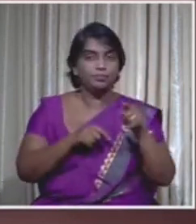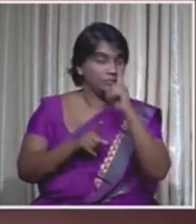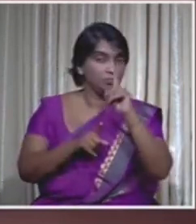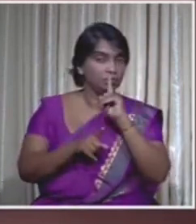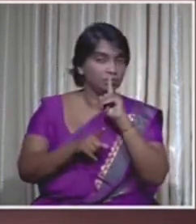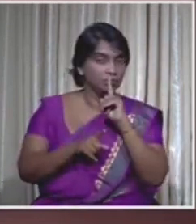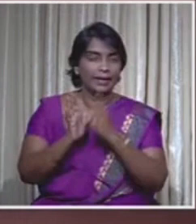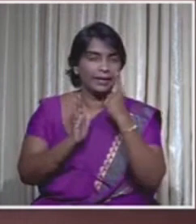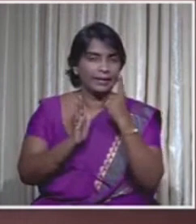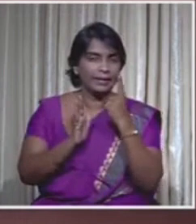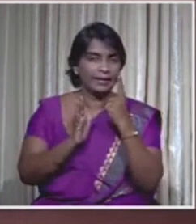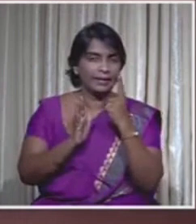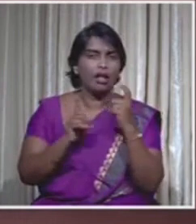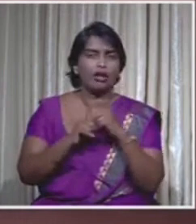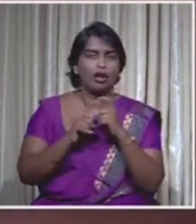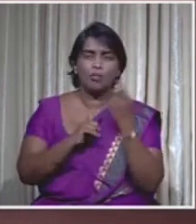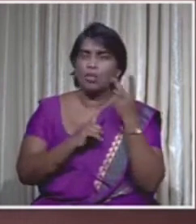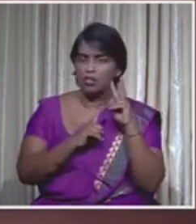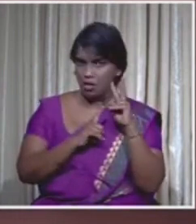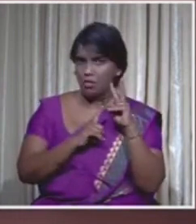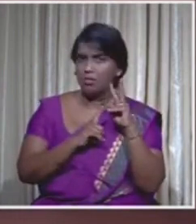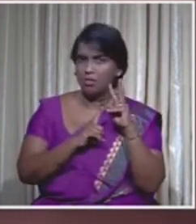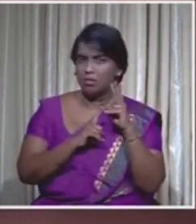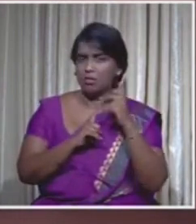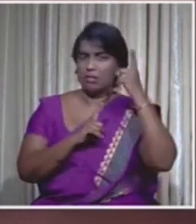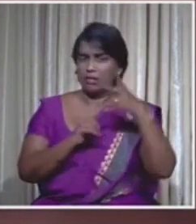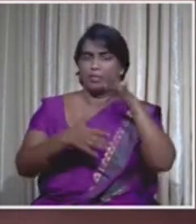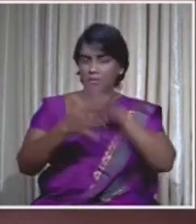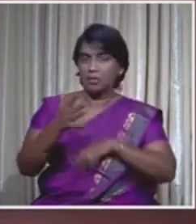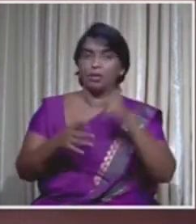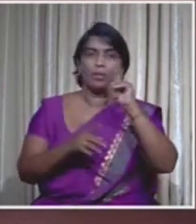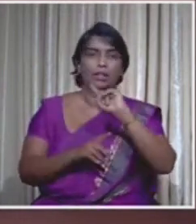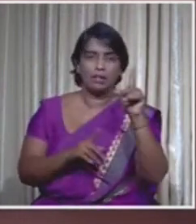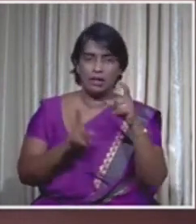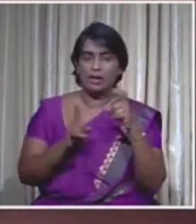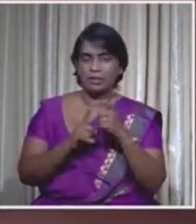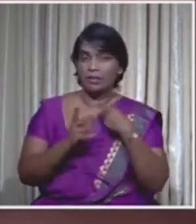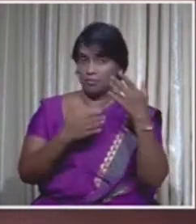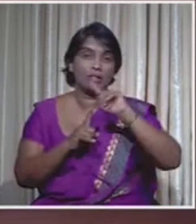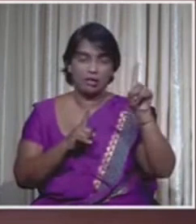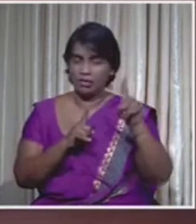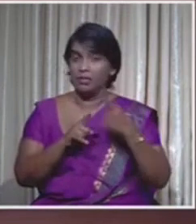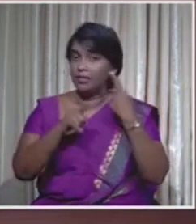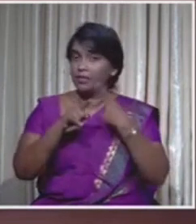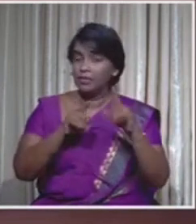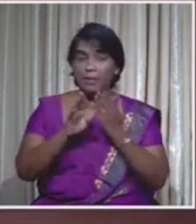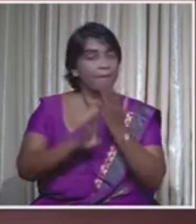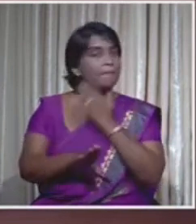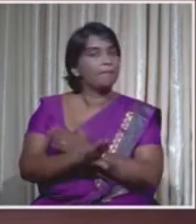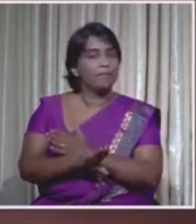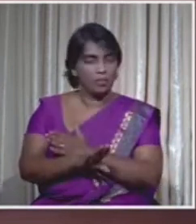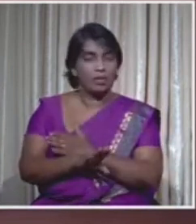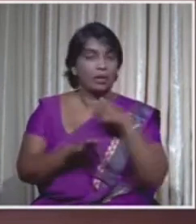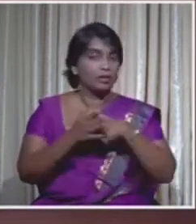ඉස්සලම දැම්මේ ලීටරය ඩොලර් 12ට අපි තමුනාස දෙවෙනි කැබින පත්‍රිකාව දාන 10ට මගාව මේ පත්‍රිකා දෙකම තියෙන වෙලා නැති නිසා මීට කලින්